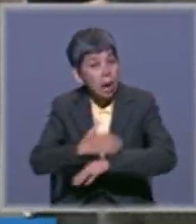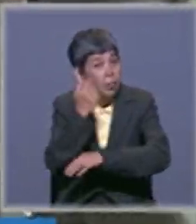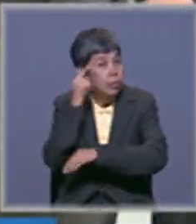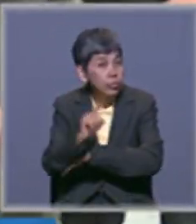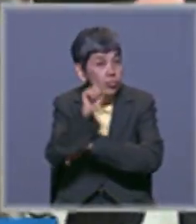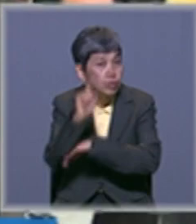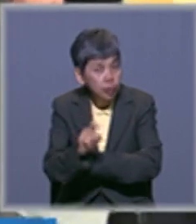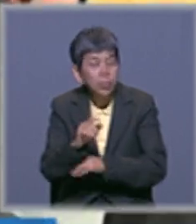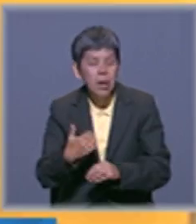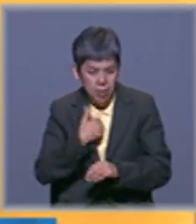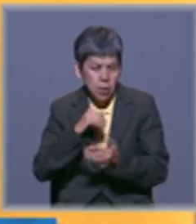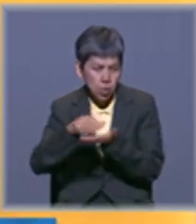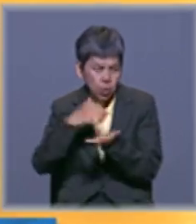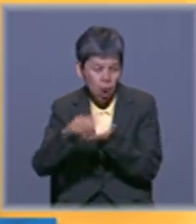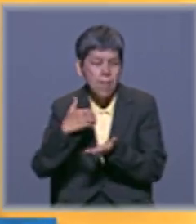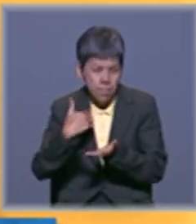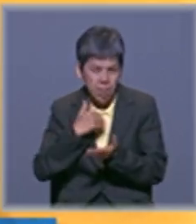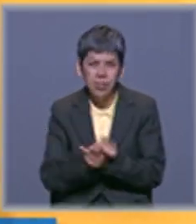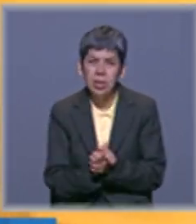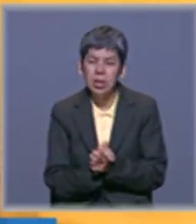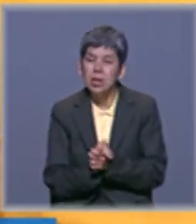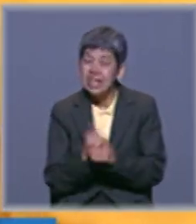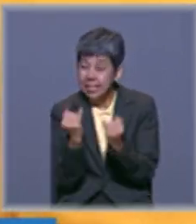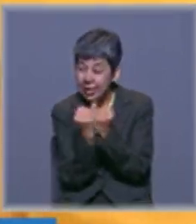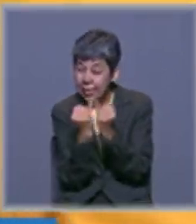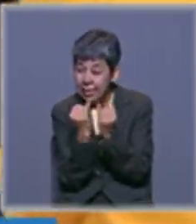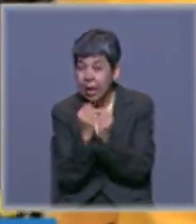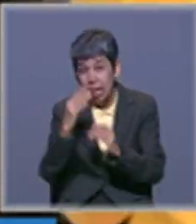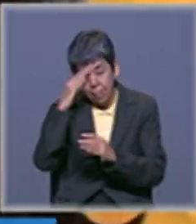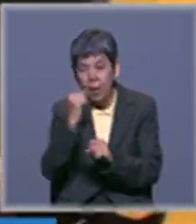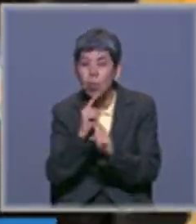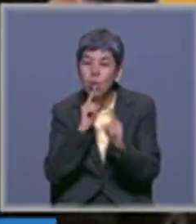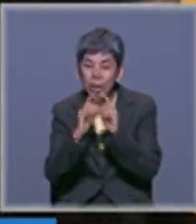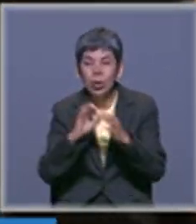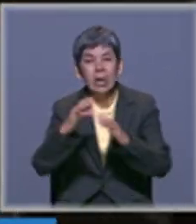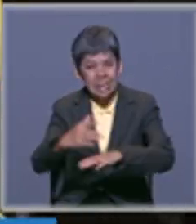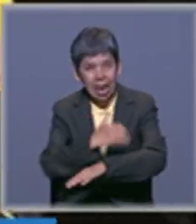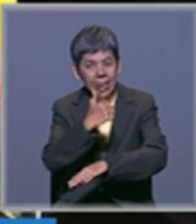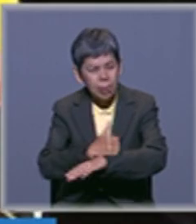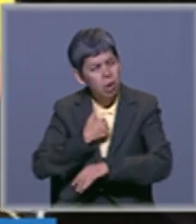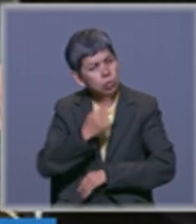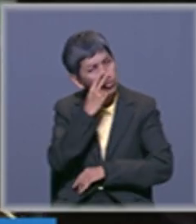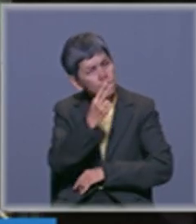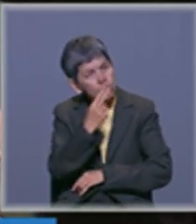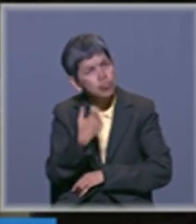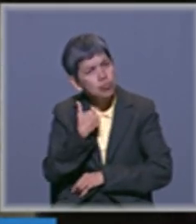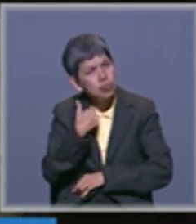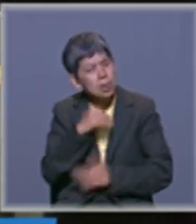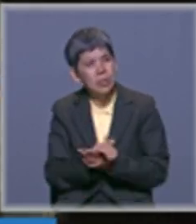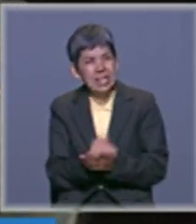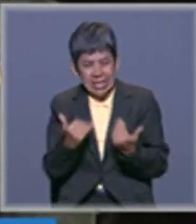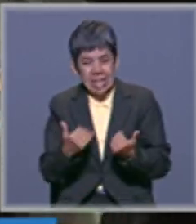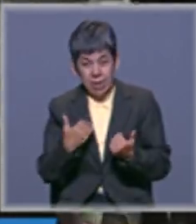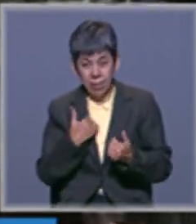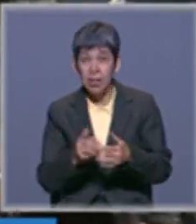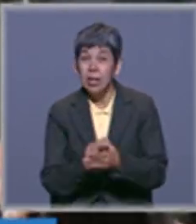ไม่อย่างไรนะครับมีกระแสในสื่อบางฉบับบอกว่าผู้ใกล้ชิดกับพลเอกเปรมบอกว่าท่านจะพูดเรื่องการเมืองซึ่งก็ทำให้คนสนใจมากขึ้นไปอีกเพราะว่าจริงๆ